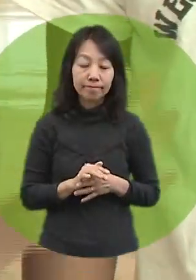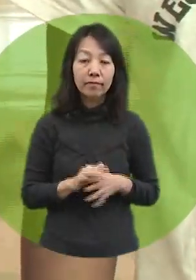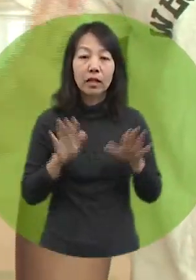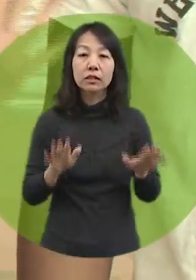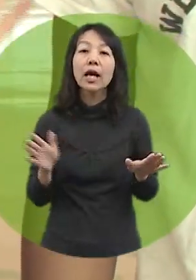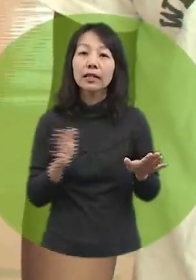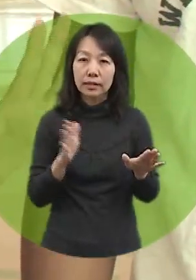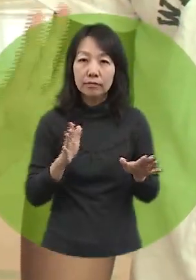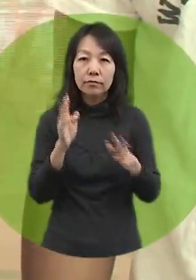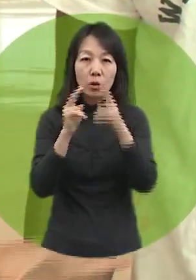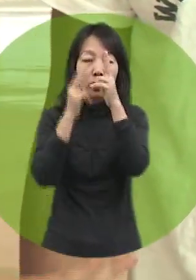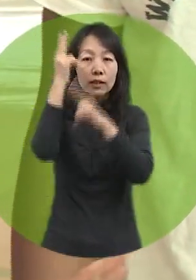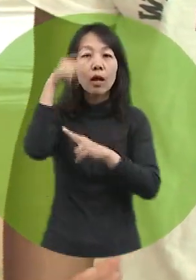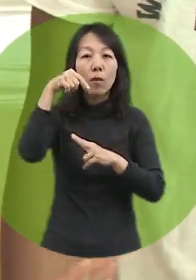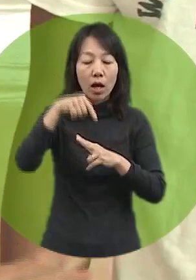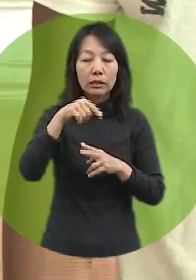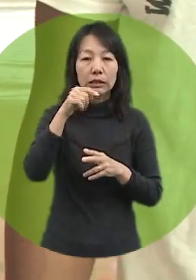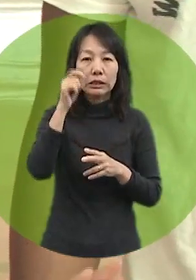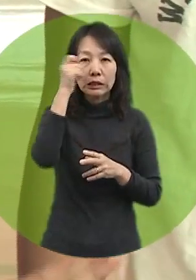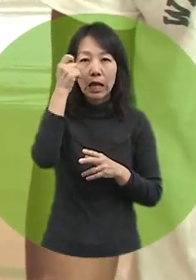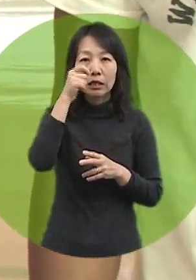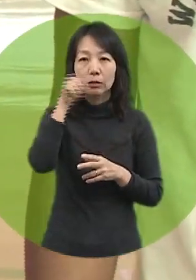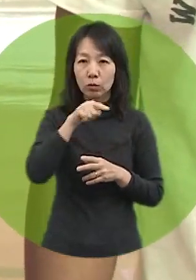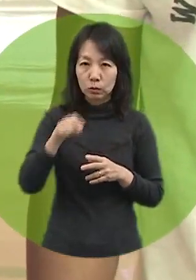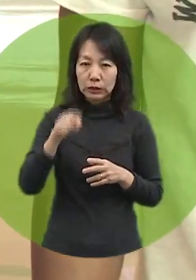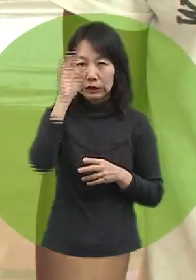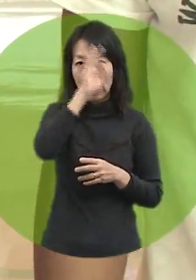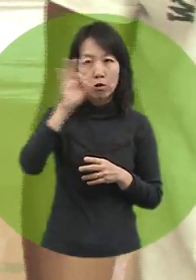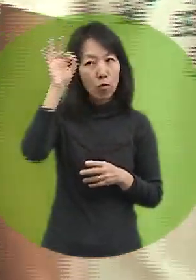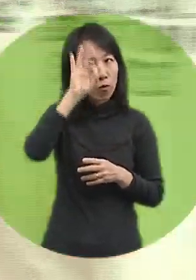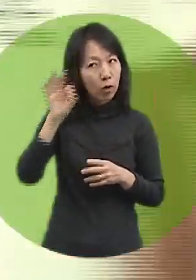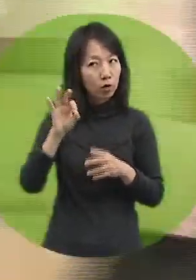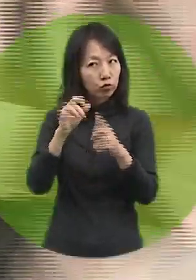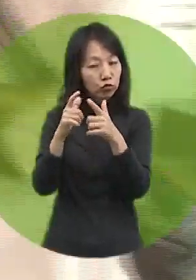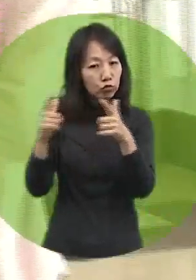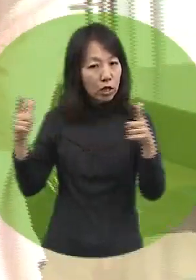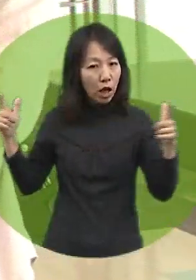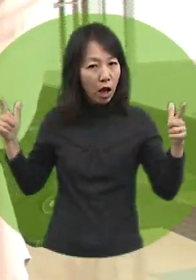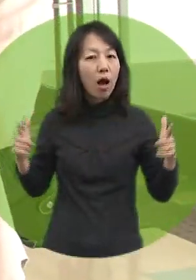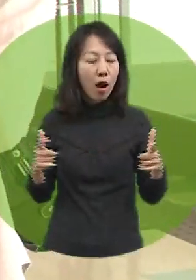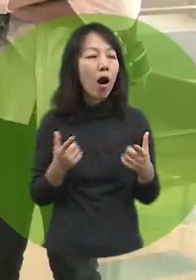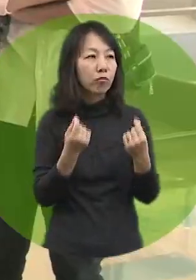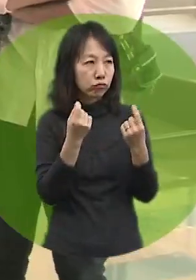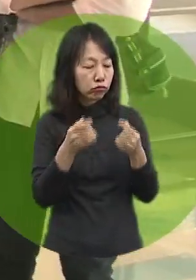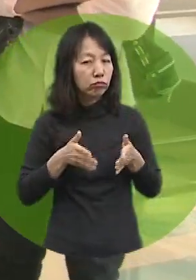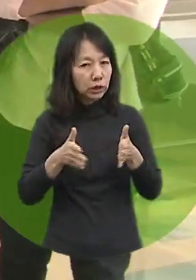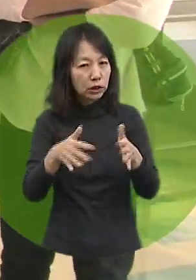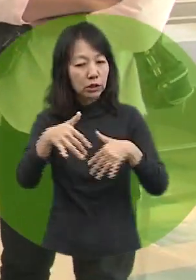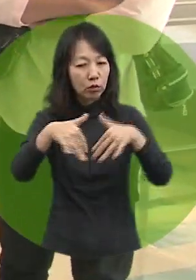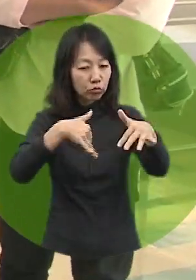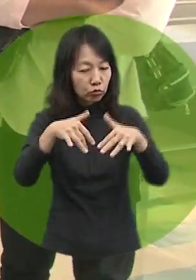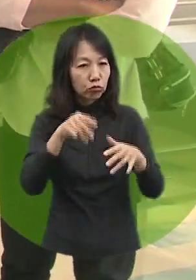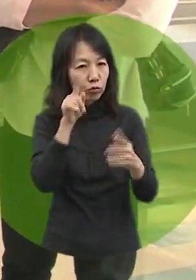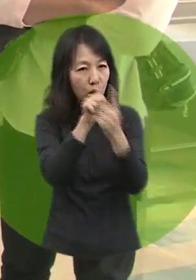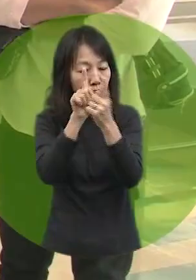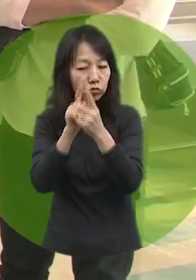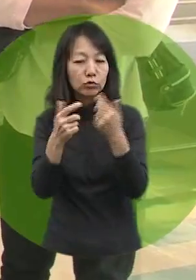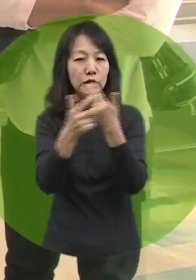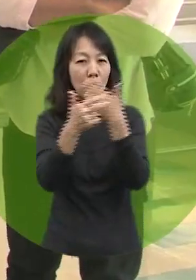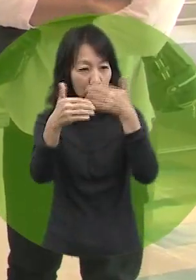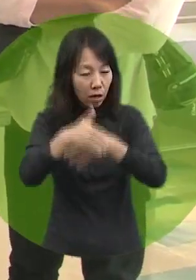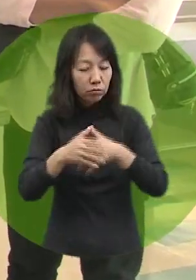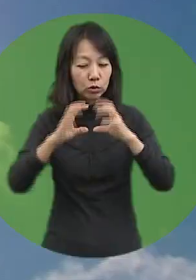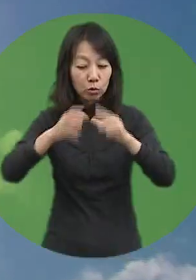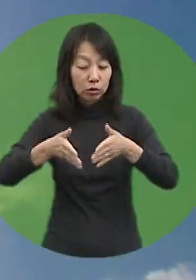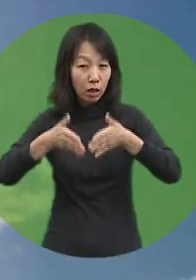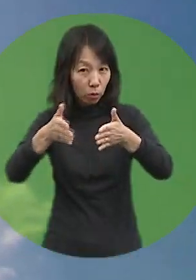はい、沖縄に外国人観光客が急に増えたと思いますか。 いや、道歩いててもよく会いますよ。確かにチャタンとか国際通り多いですよ ね、 ね、